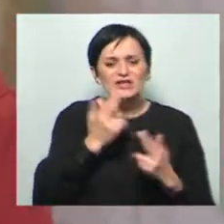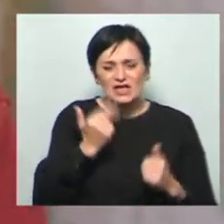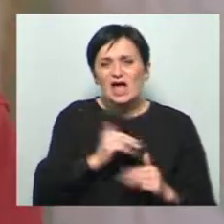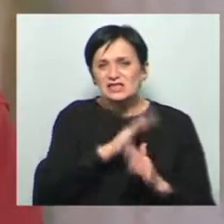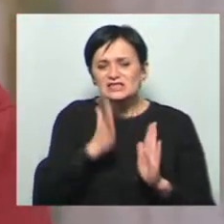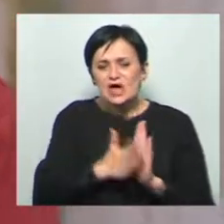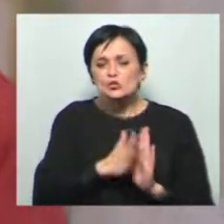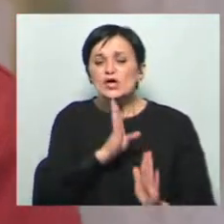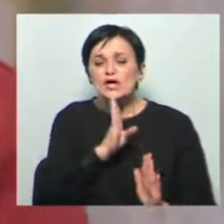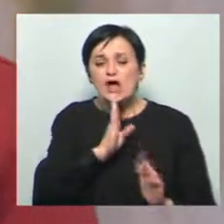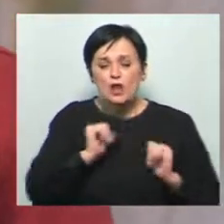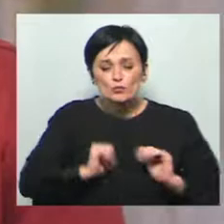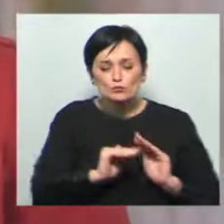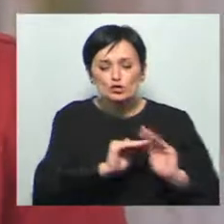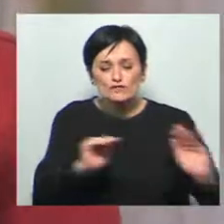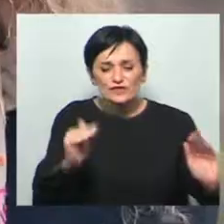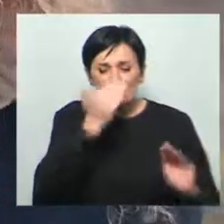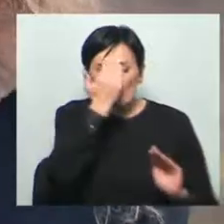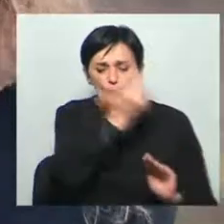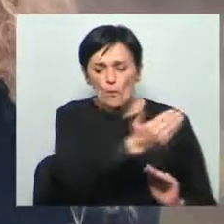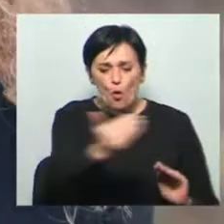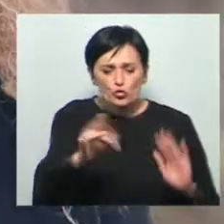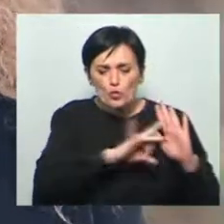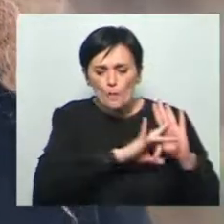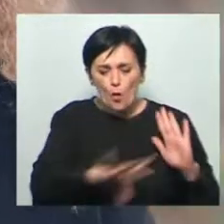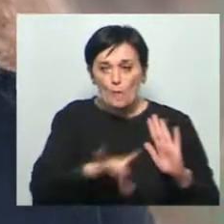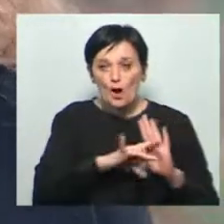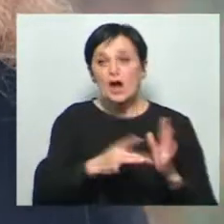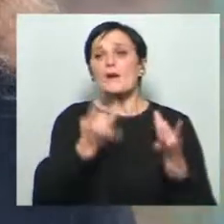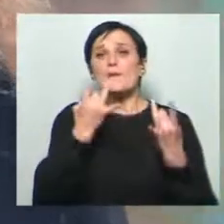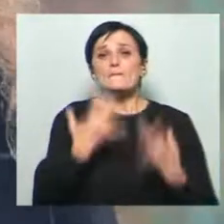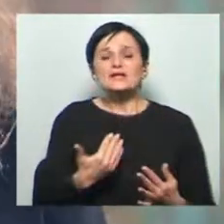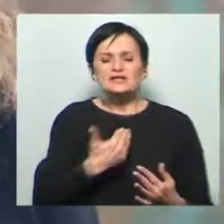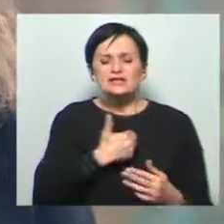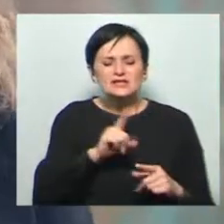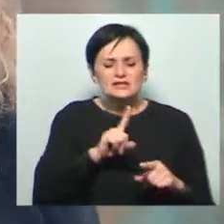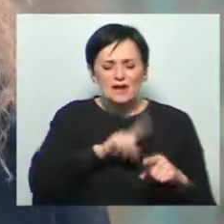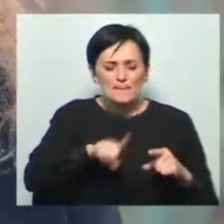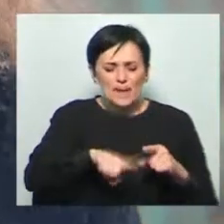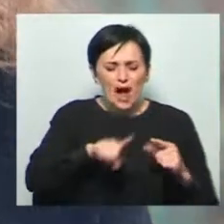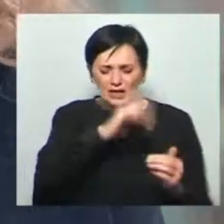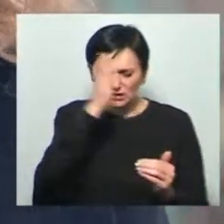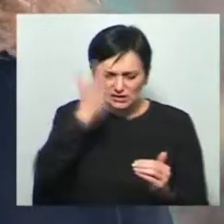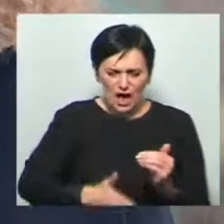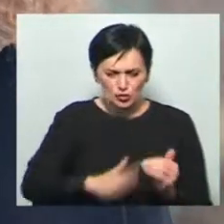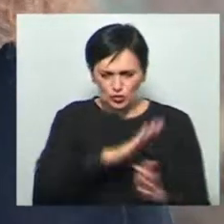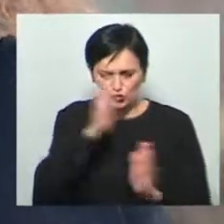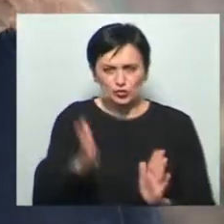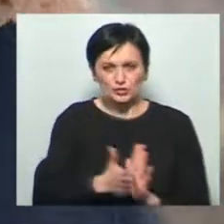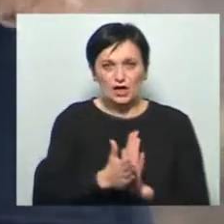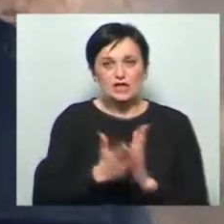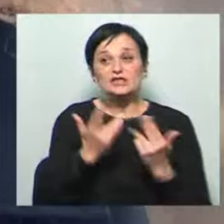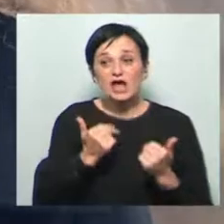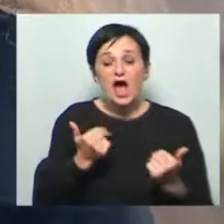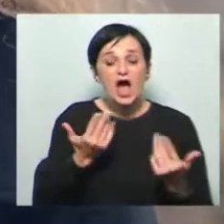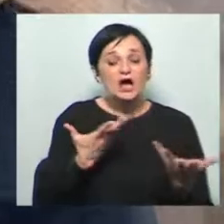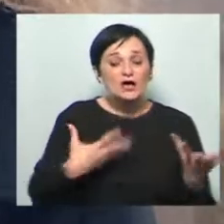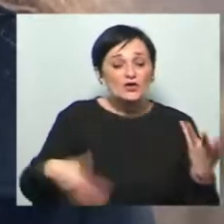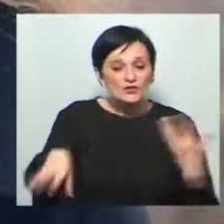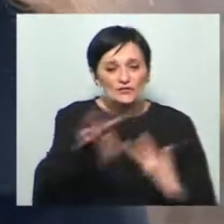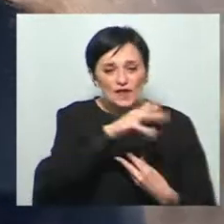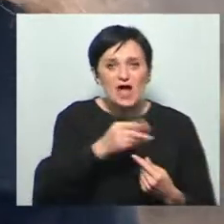ქალებს და მშვიდობიან მოსახლეობას რო ბომბავენ. მინდა უბრალოდ რაც შეიძლება მალე ყველაფერი დასრულდეს და ყველა დაუბრუნდეს